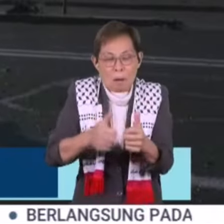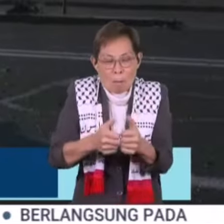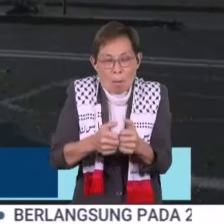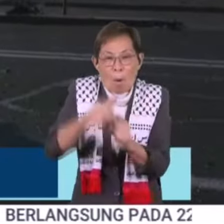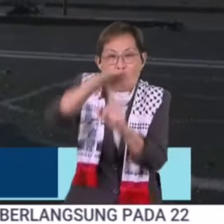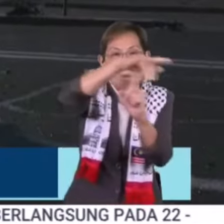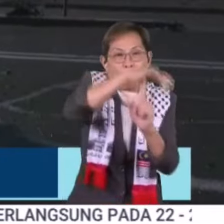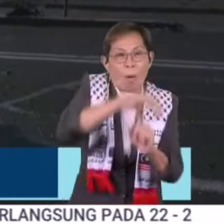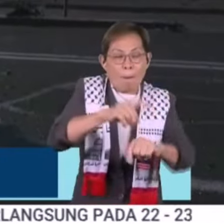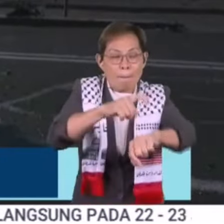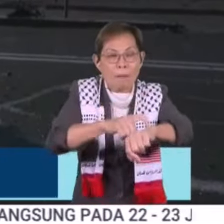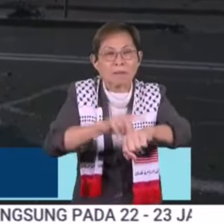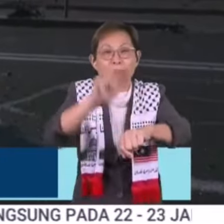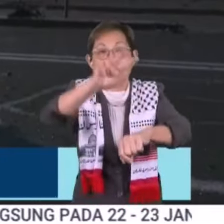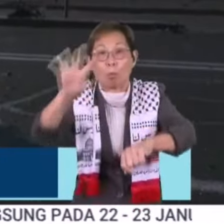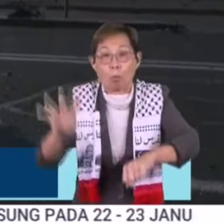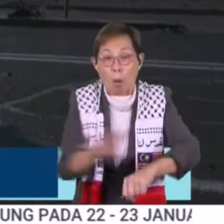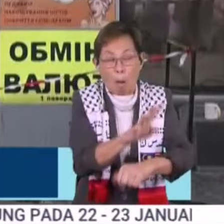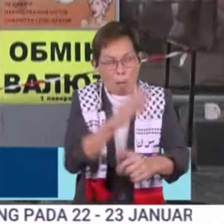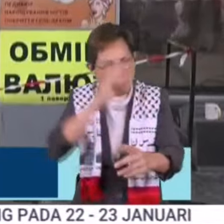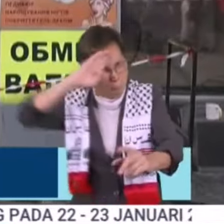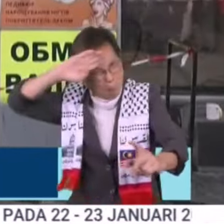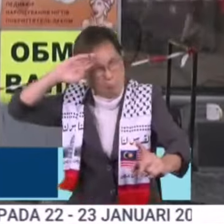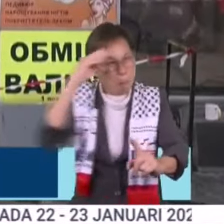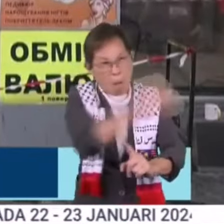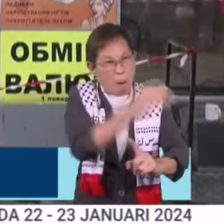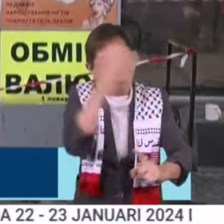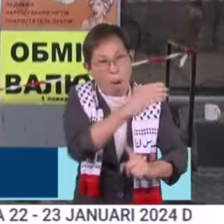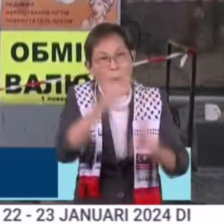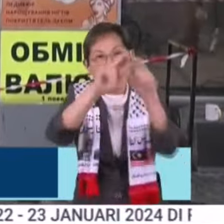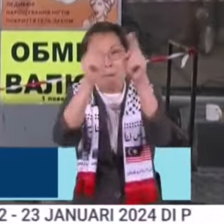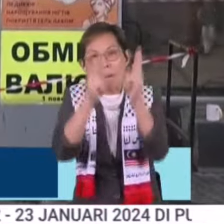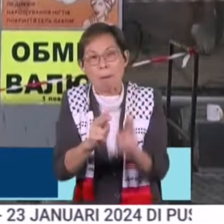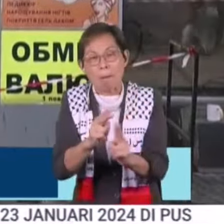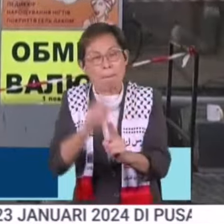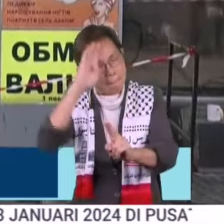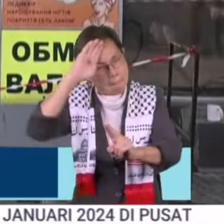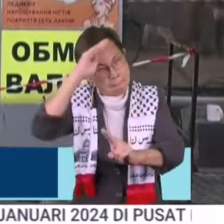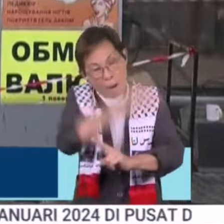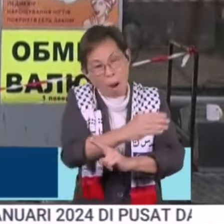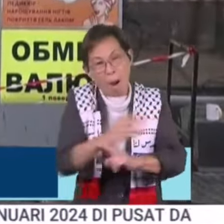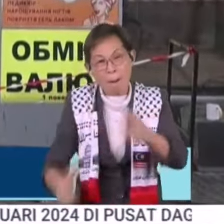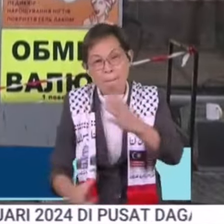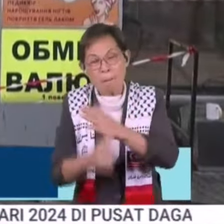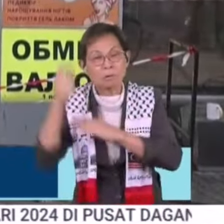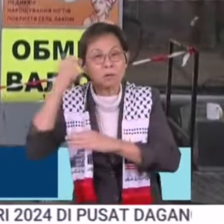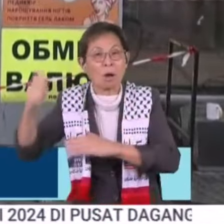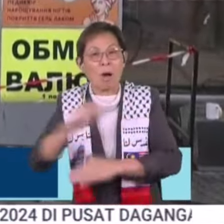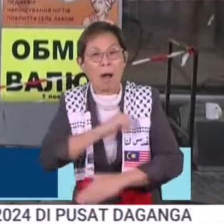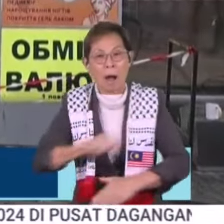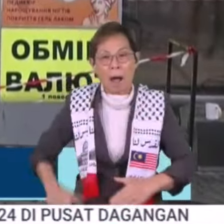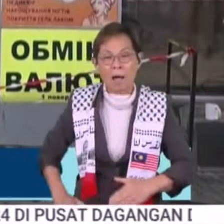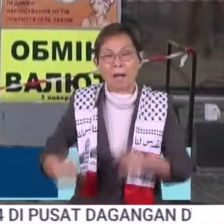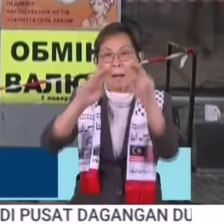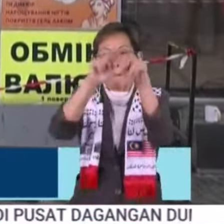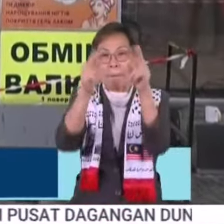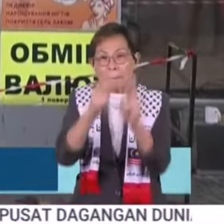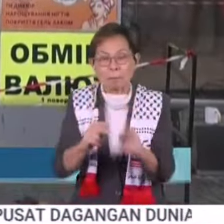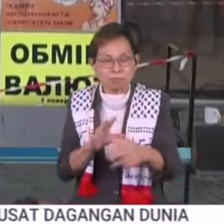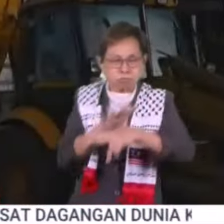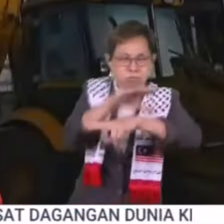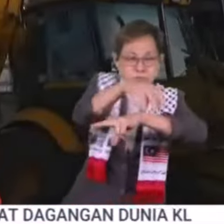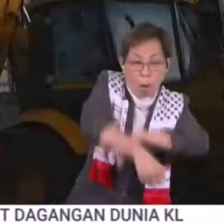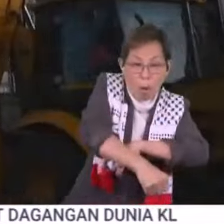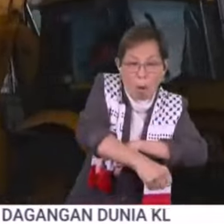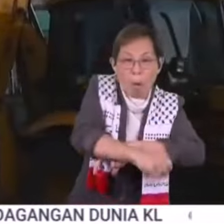24 jam mendapat kecaman Pertubuhan Bangsa Bersatu PBB. Menurut penolong Setiausaha Agung Badan Dunia itu, serangan